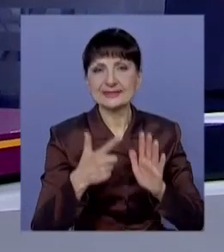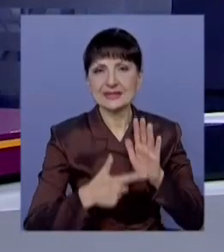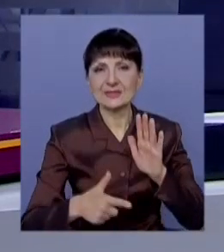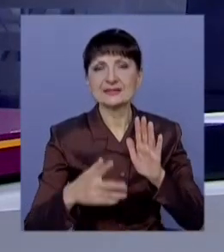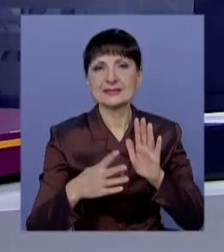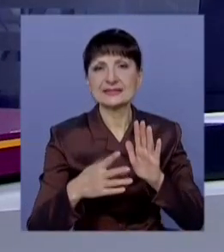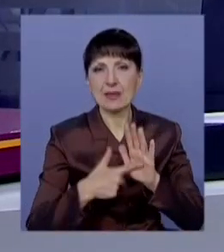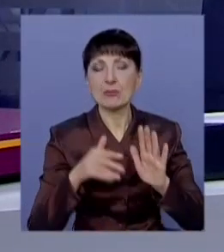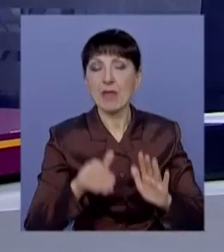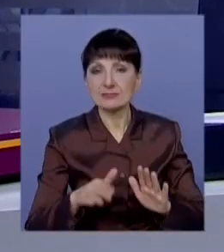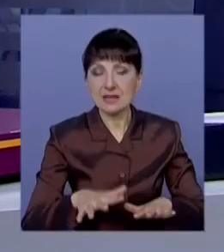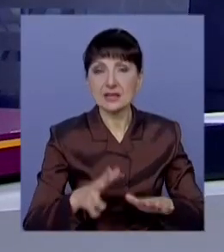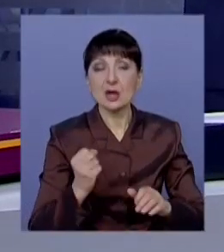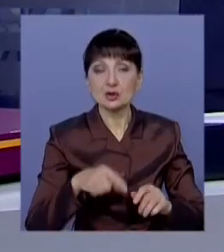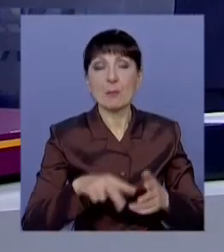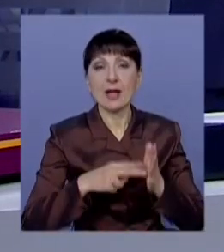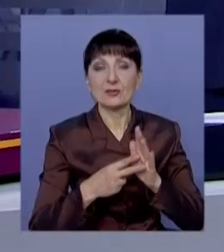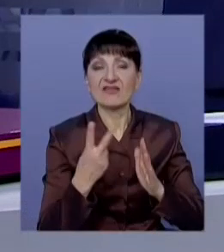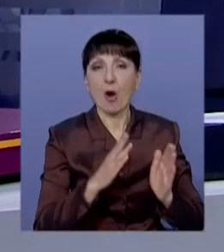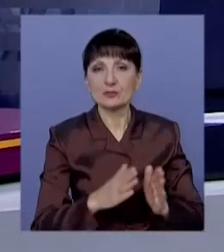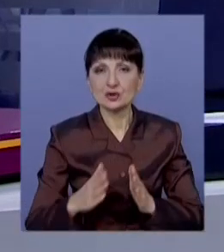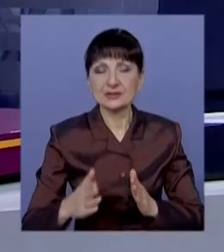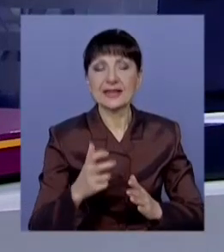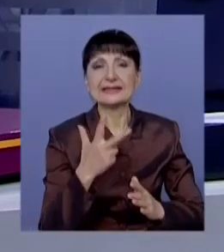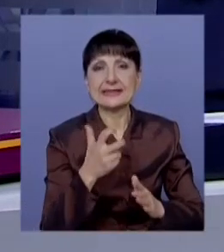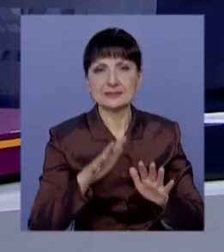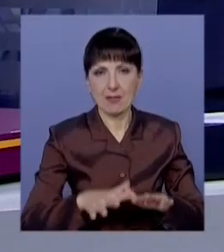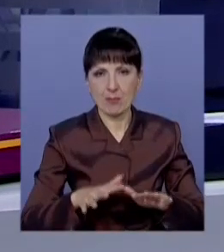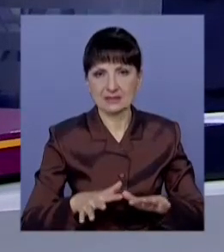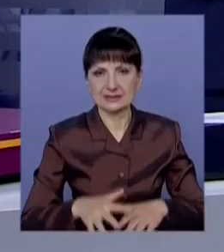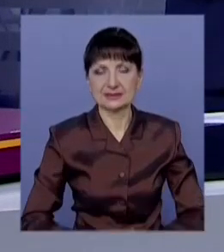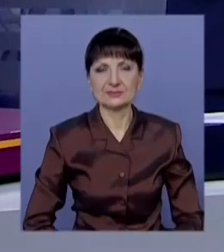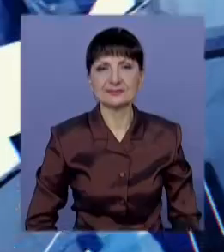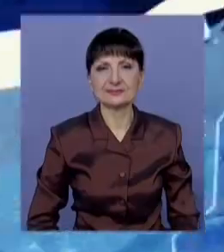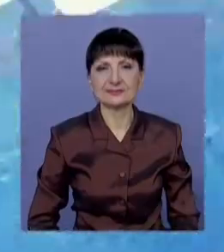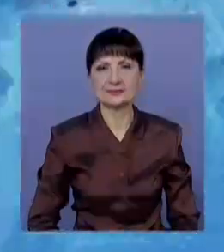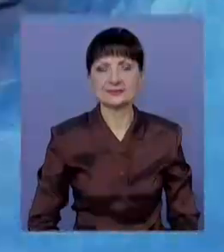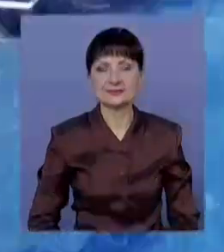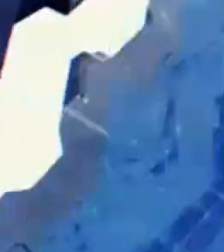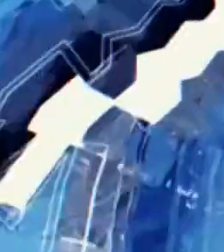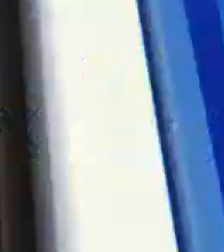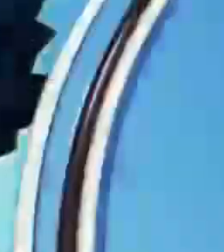мест. В этом году планируется возвести 2 общежития на 300 мест.